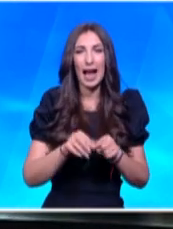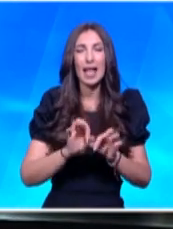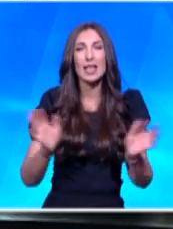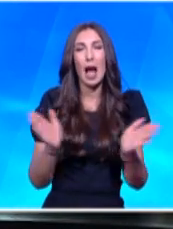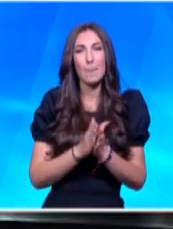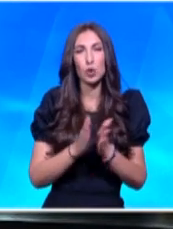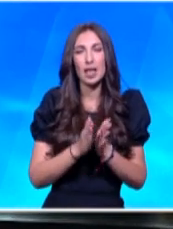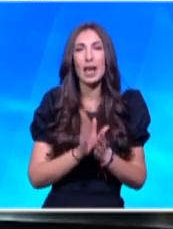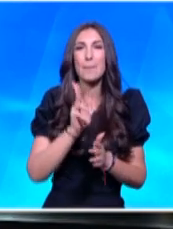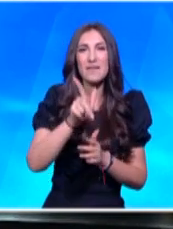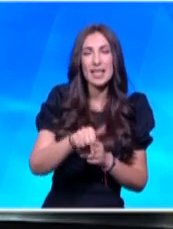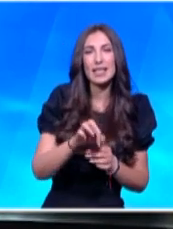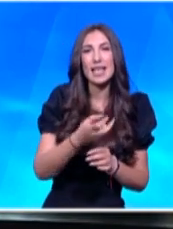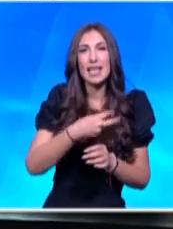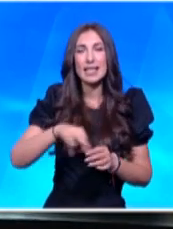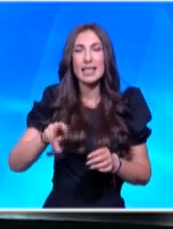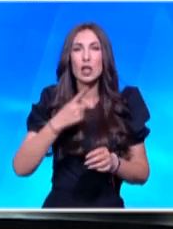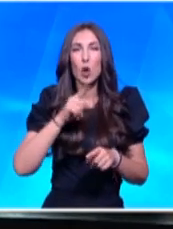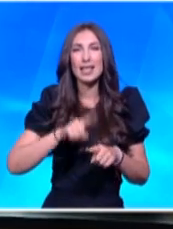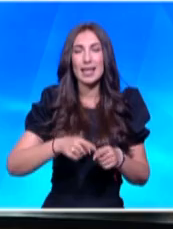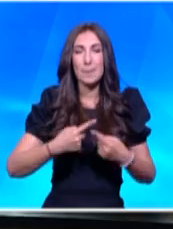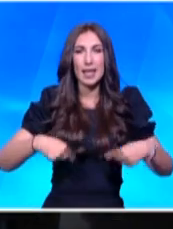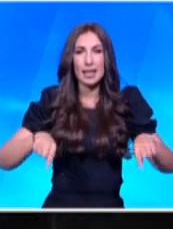при влизането и излизането му от съдебната зала.